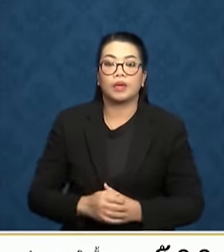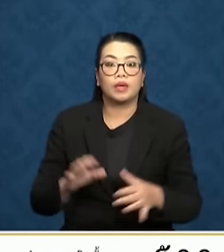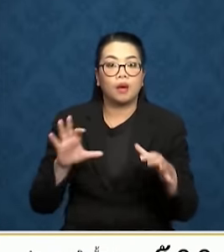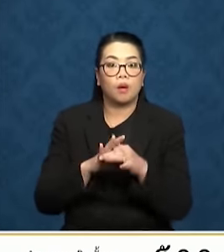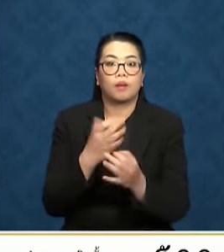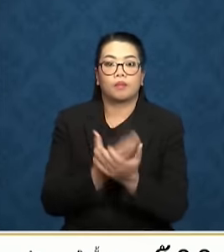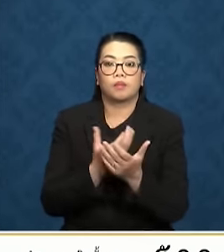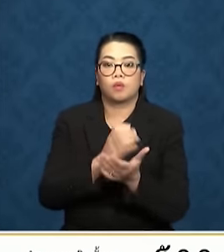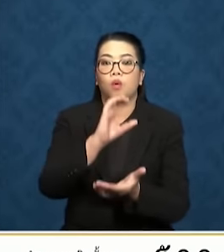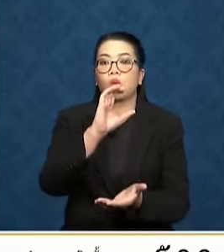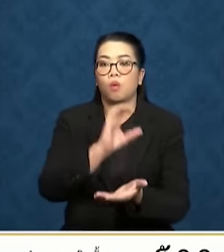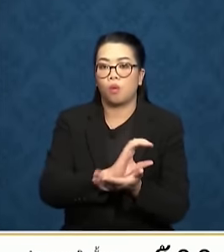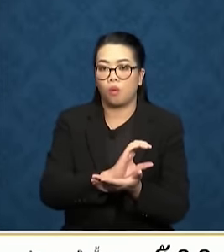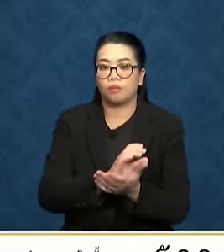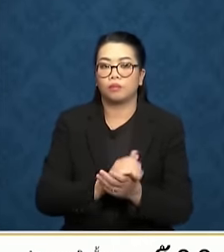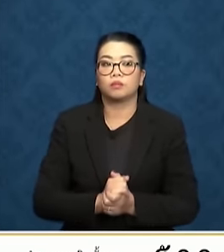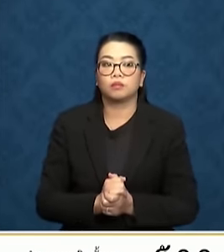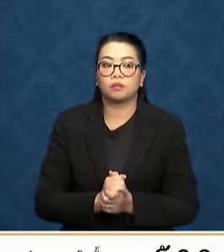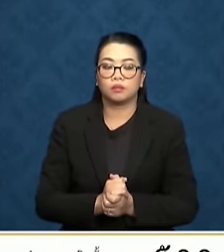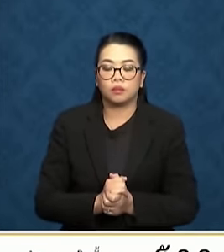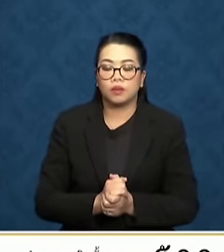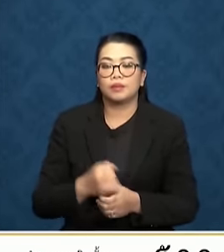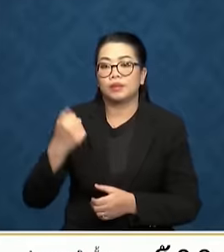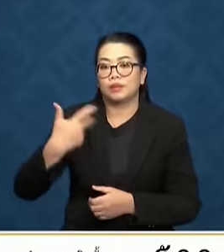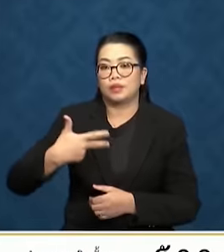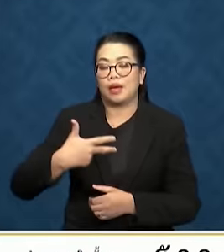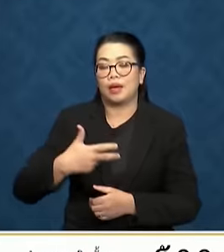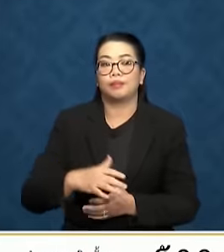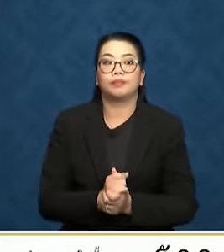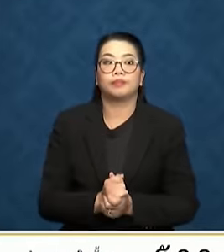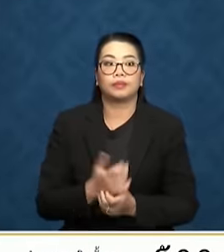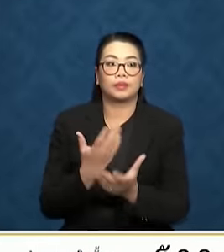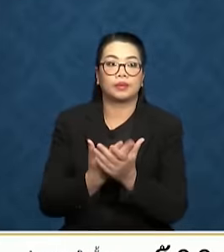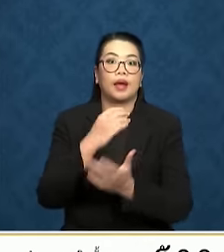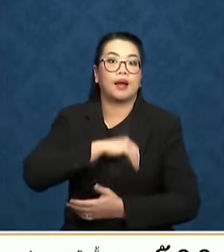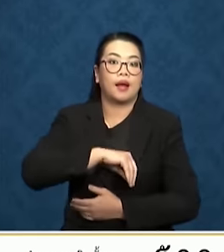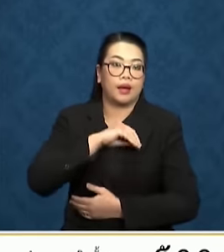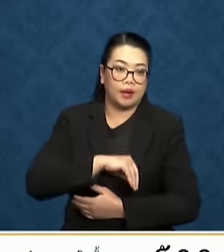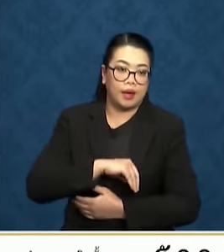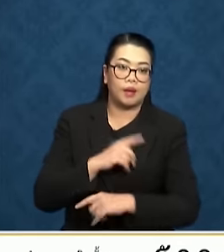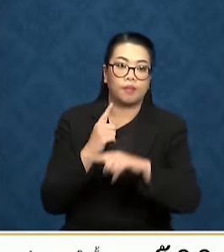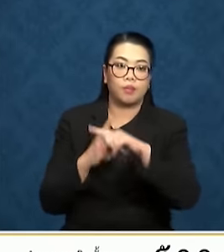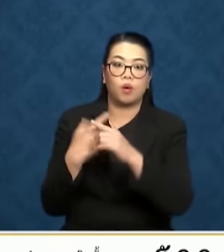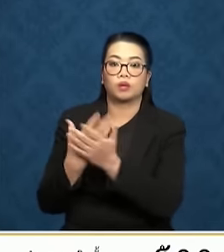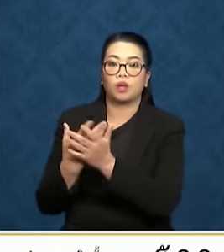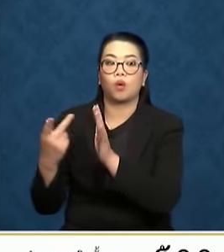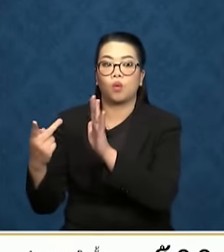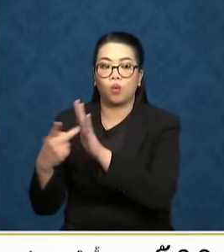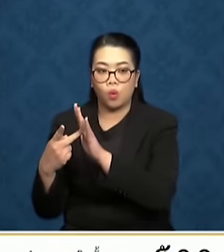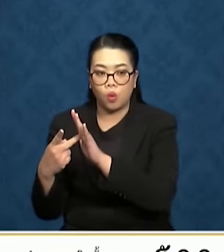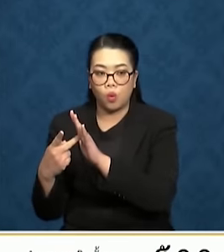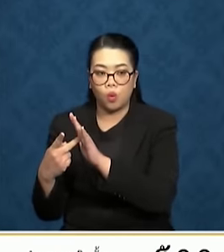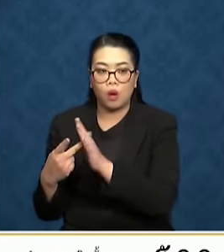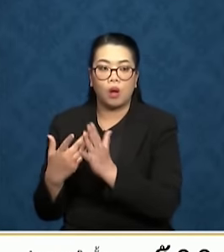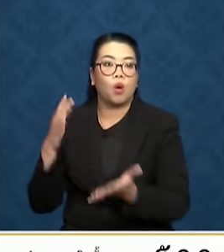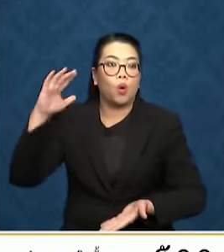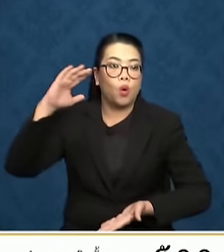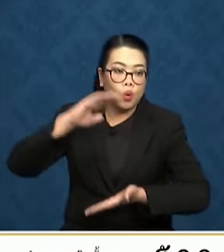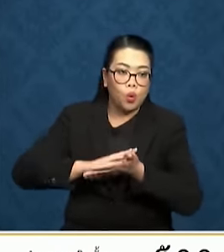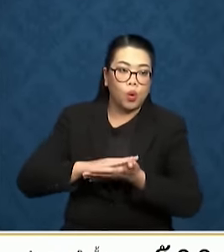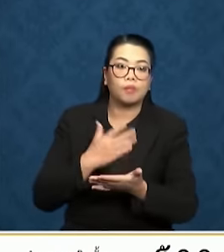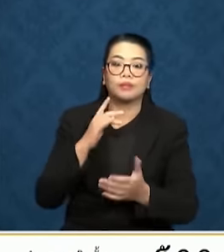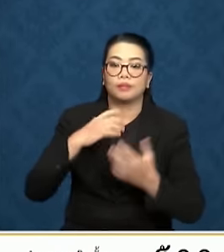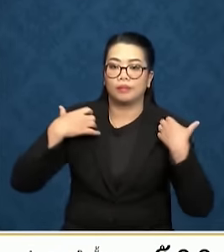ประมาณก็คือง่ายๆครับมีอยู่ 3องค์ประกอบก็คือรายได้ของรัฐบวกกับเงินกู้เท่ากับรายจ่ายของ